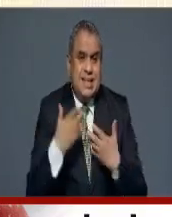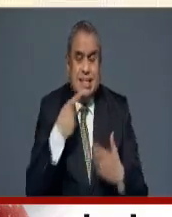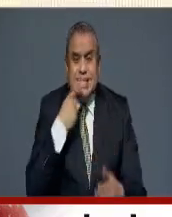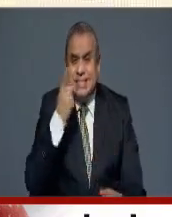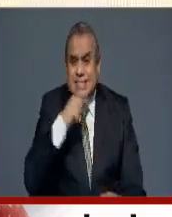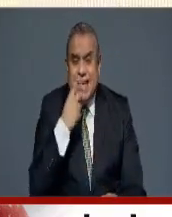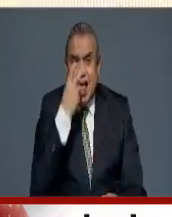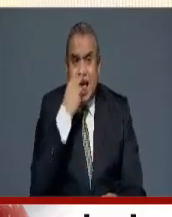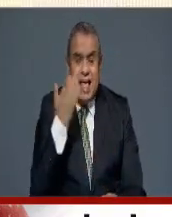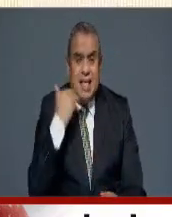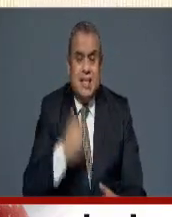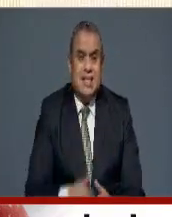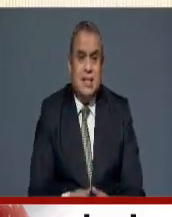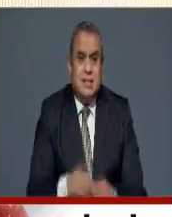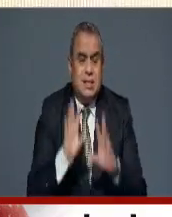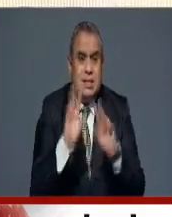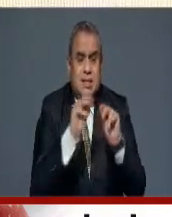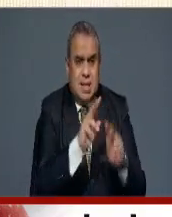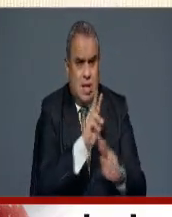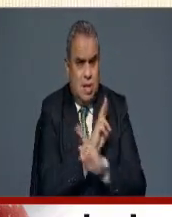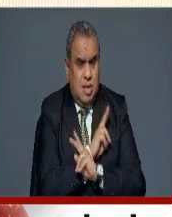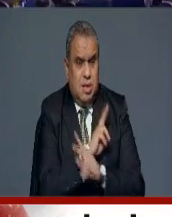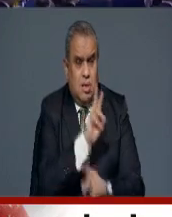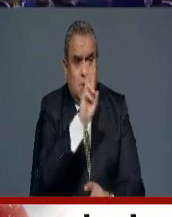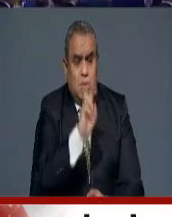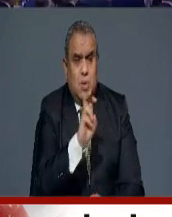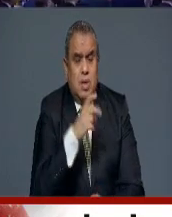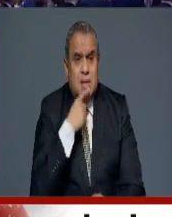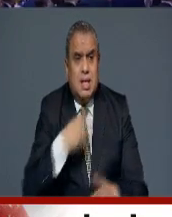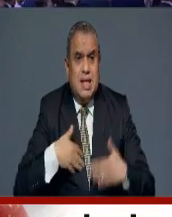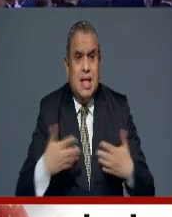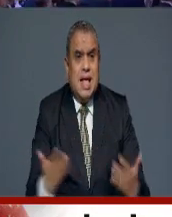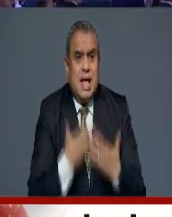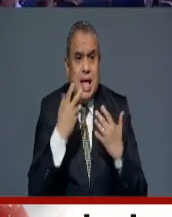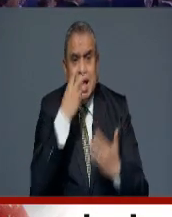دلوقتي. ايه ده؟ العيد زمان؟